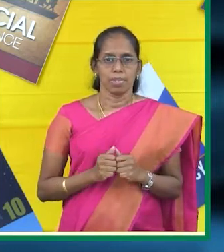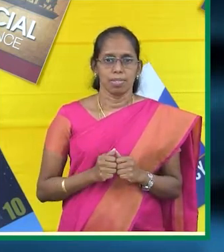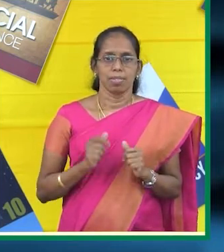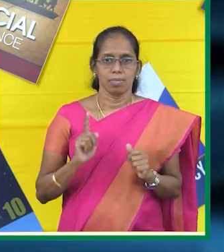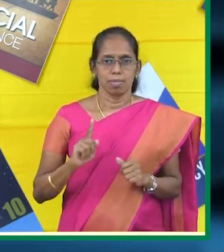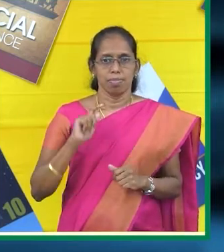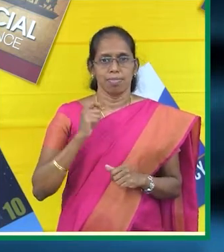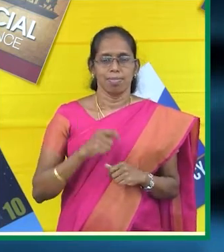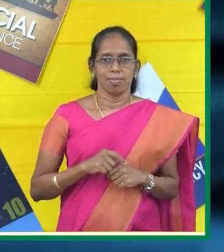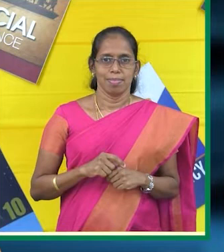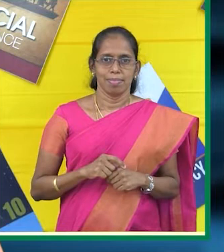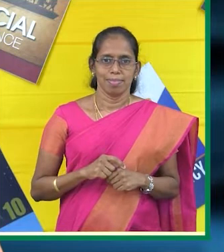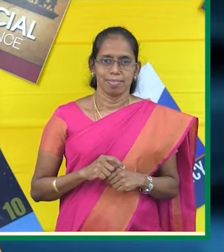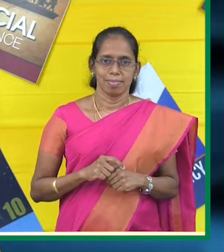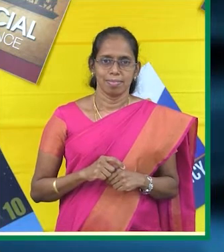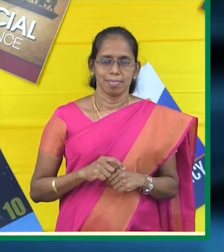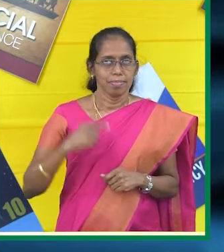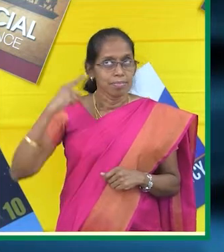என்று சொன்னால், ஒரு மனிதனுடைய